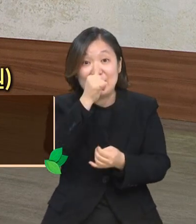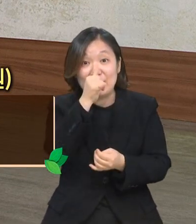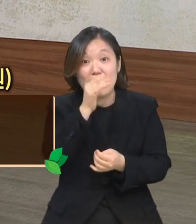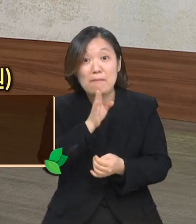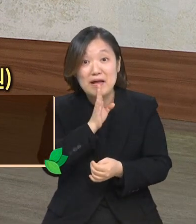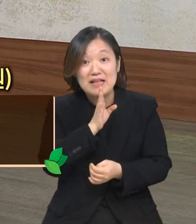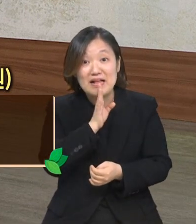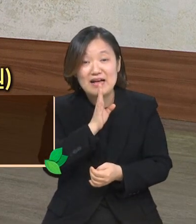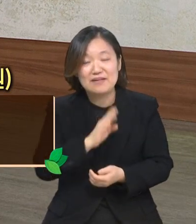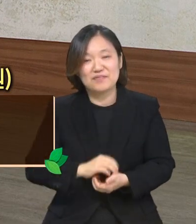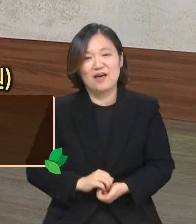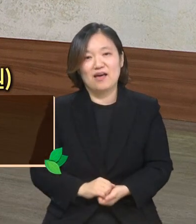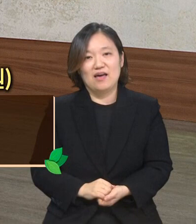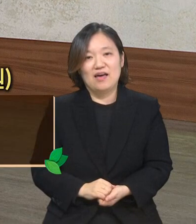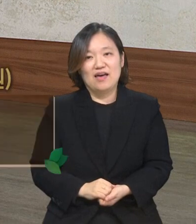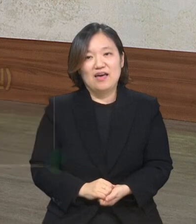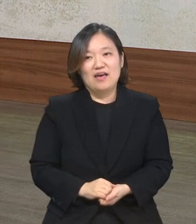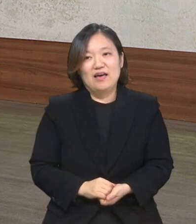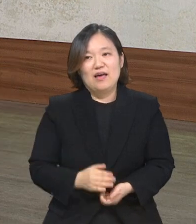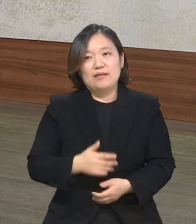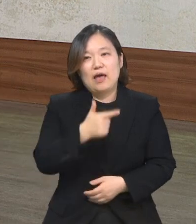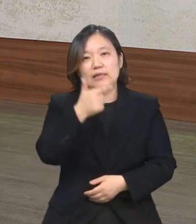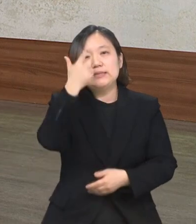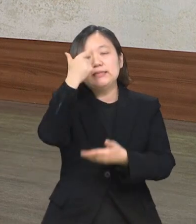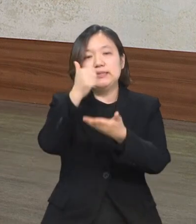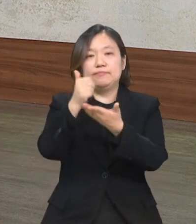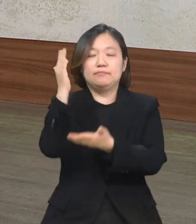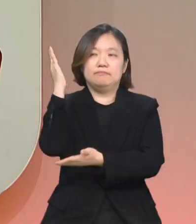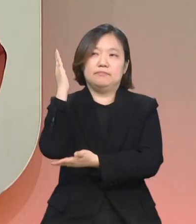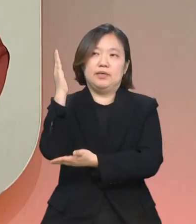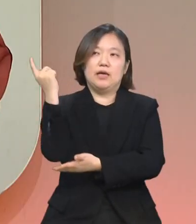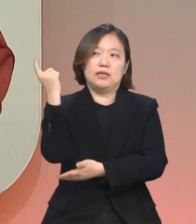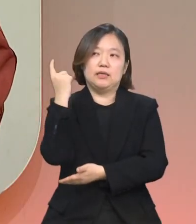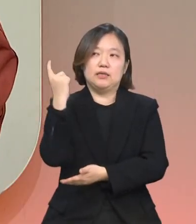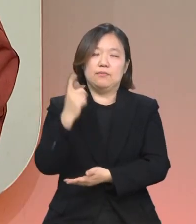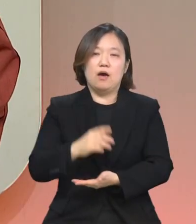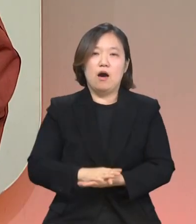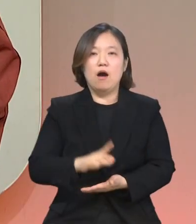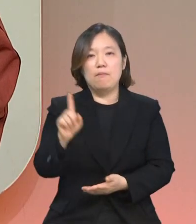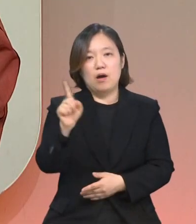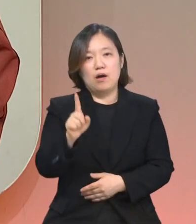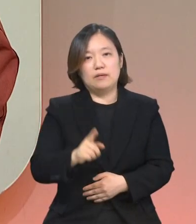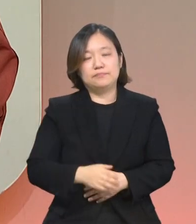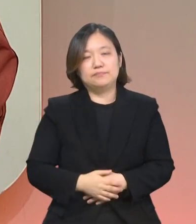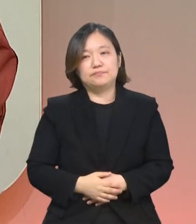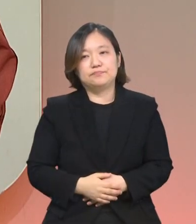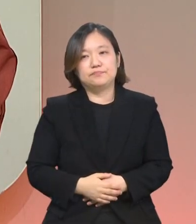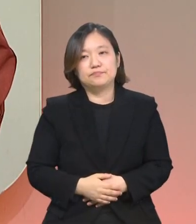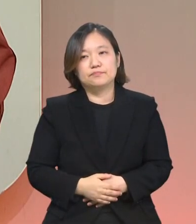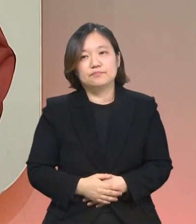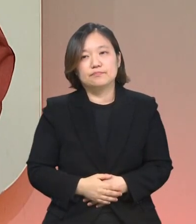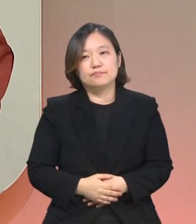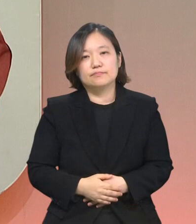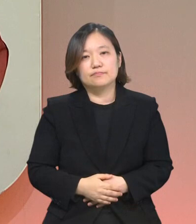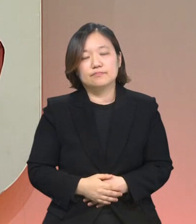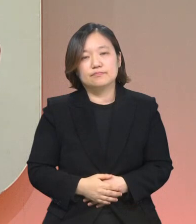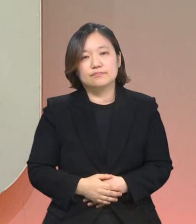목격하신 일들이 있으실 거 아니에요 어른스님들이 이런 얘기를 종종 하는 걸 들었어요